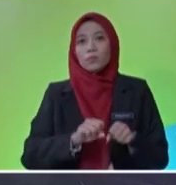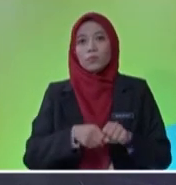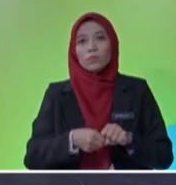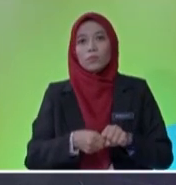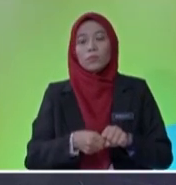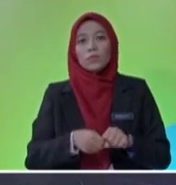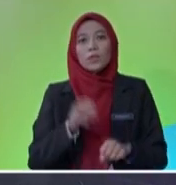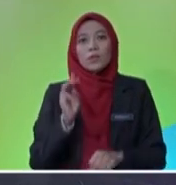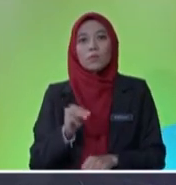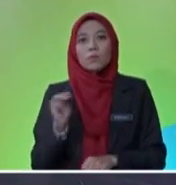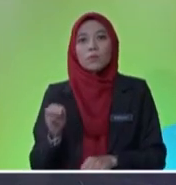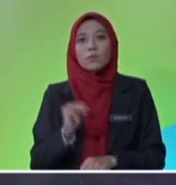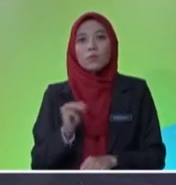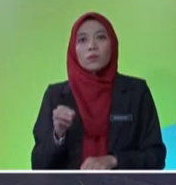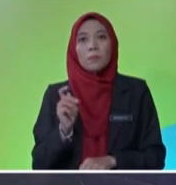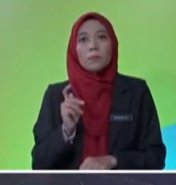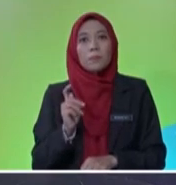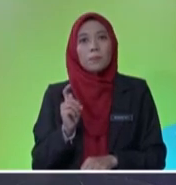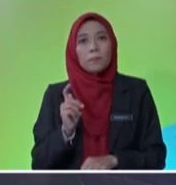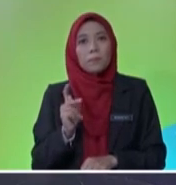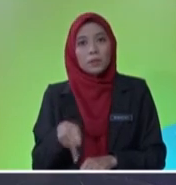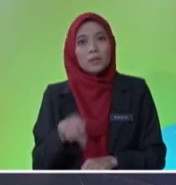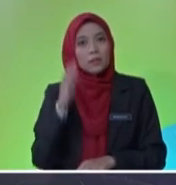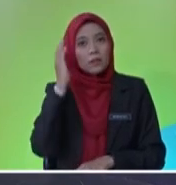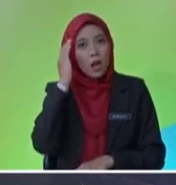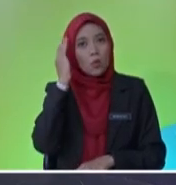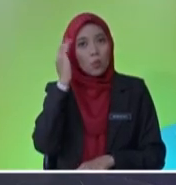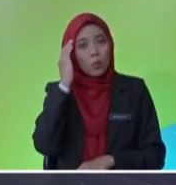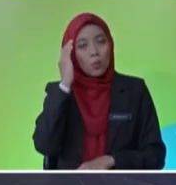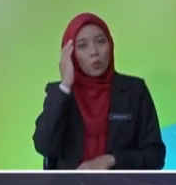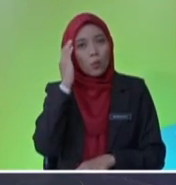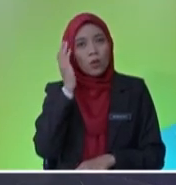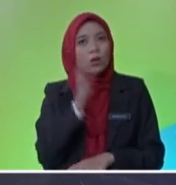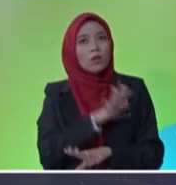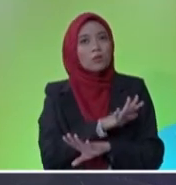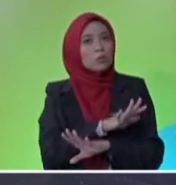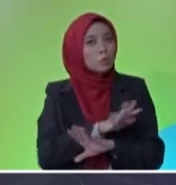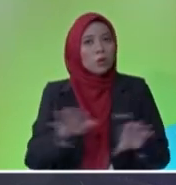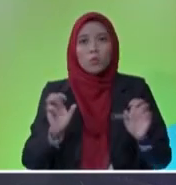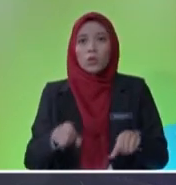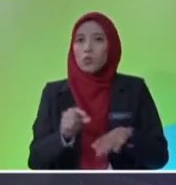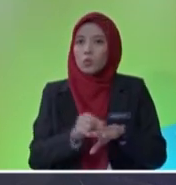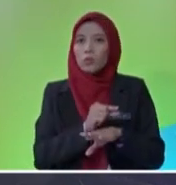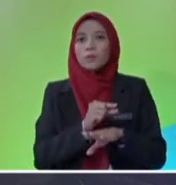pelaku amuri perlu tahu penutup gede itu tidak boleh dilakukan enggak boleh lagunya boleh